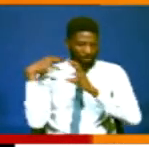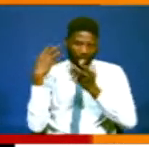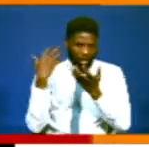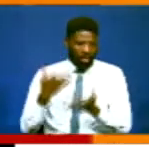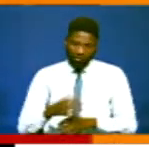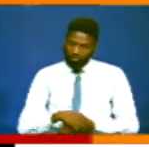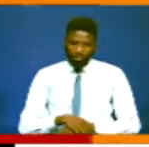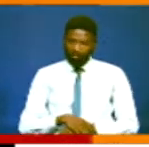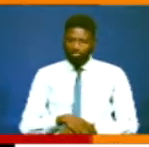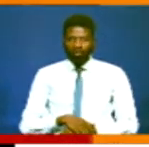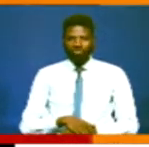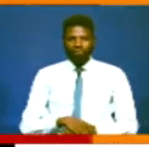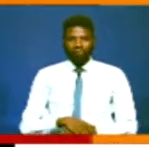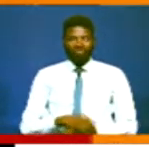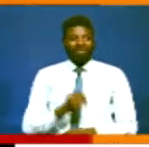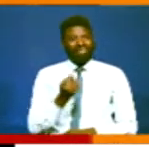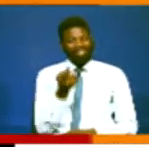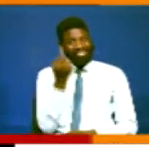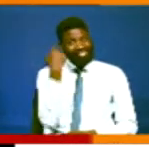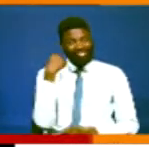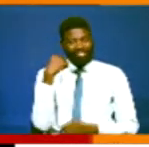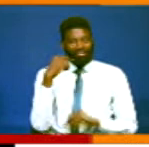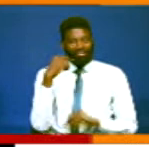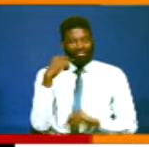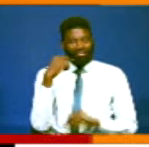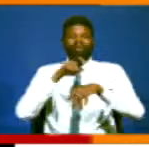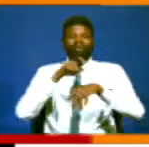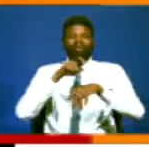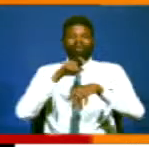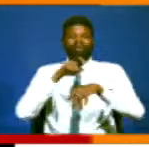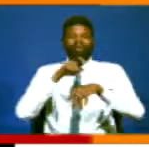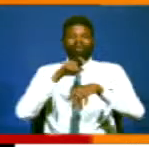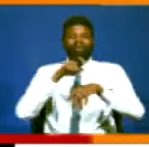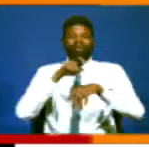Na pia hapo jana pia wakati waziri alikuwa na